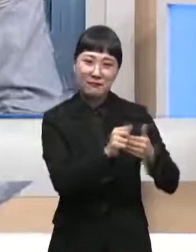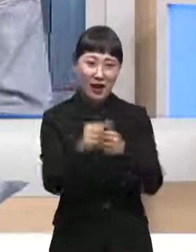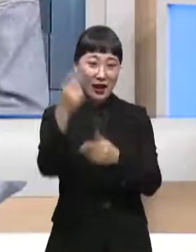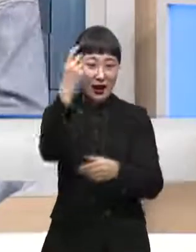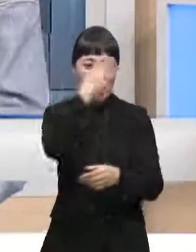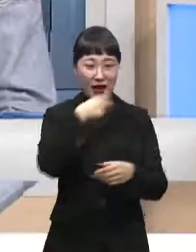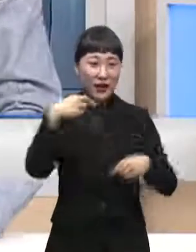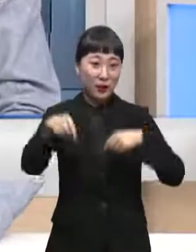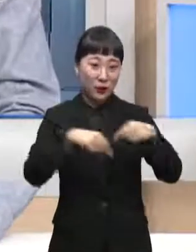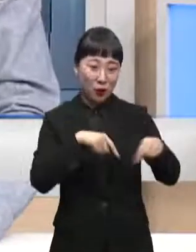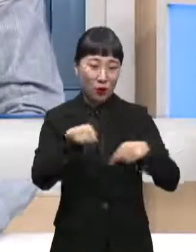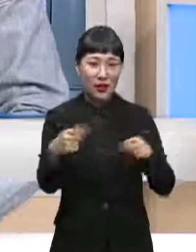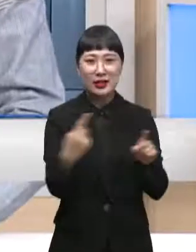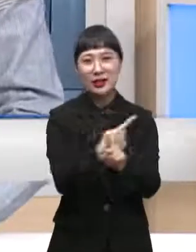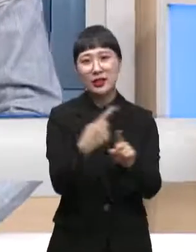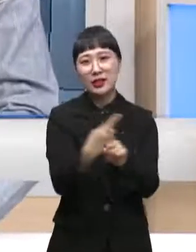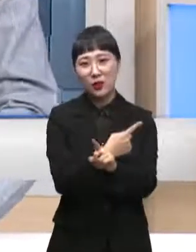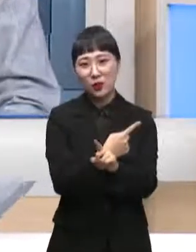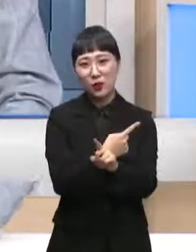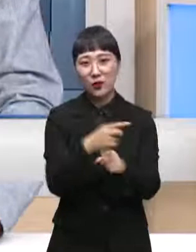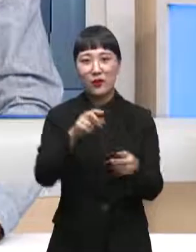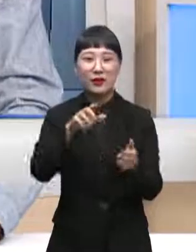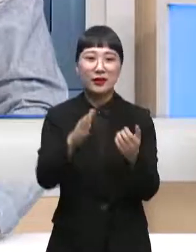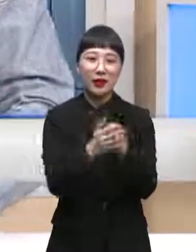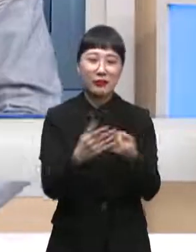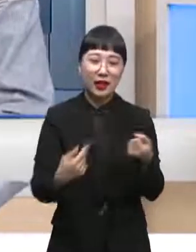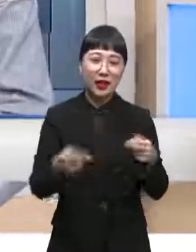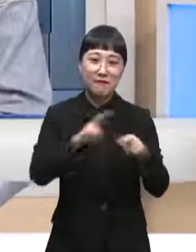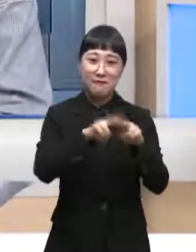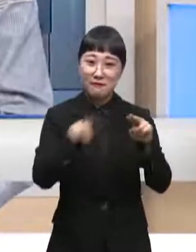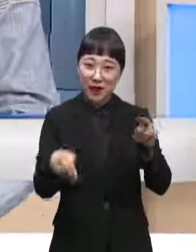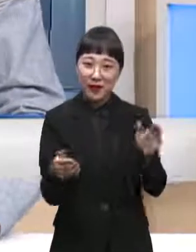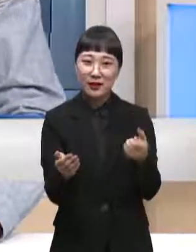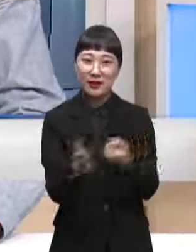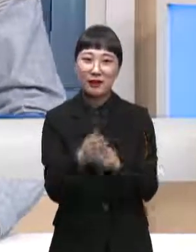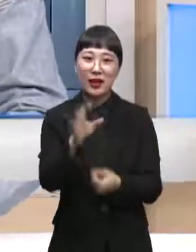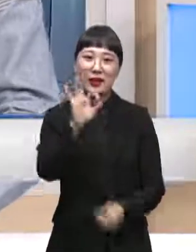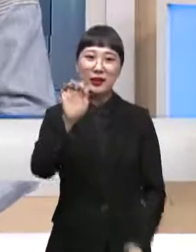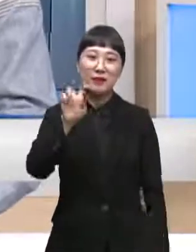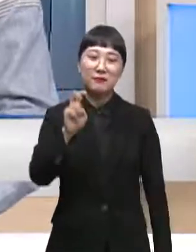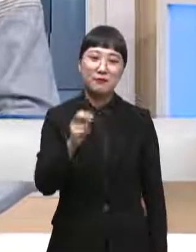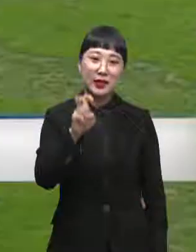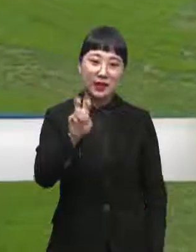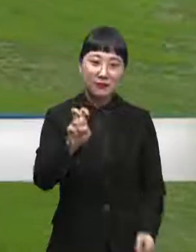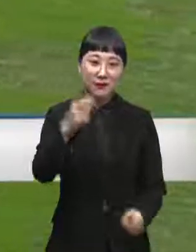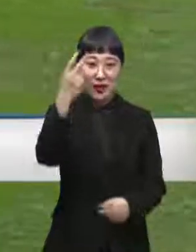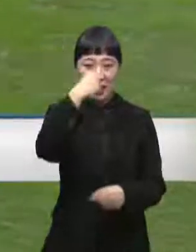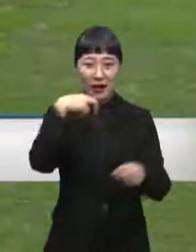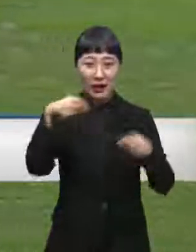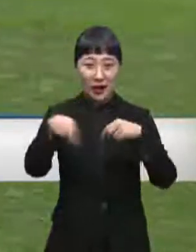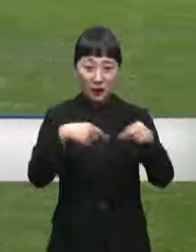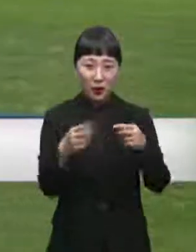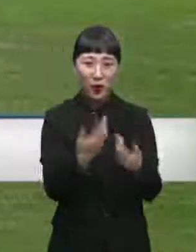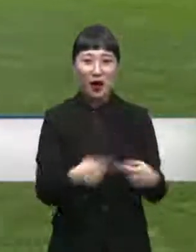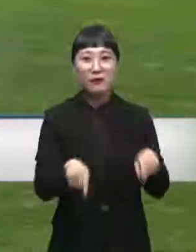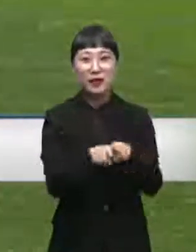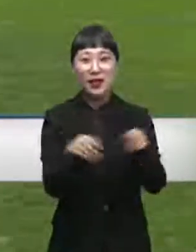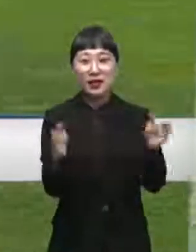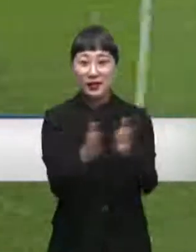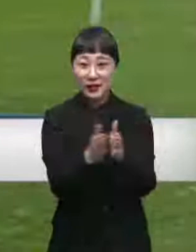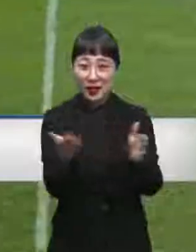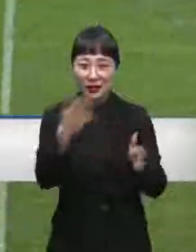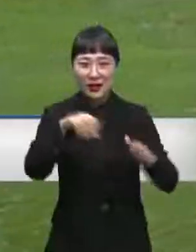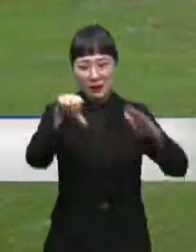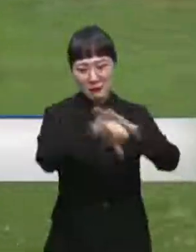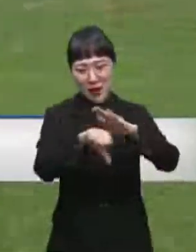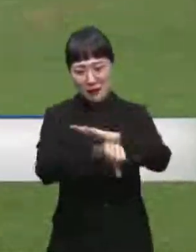치료차 매일 감독으로 물러나고 이만석 감독과 함께 새롭게 시작했으나 개막 2 경이 무슨 부유 5팀 체다 7연패를